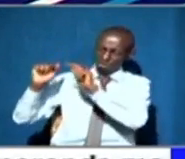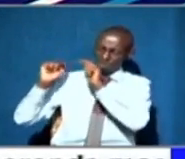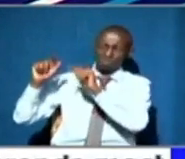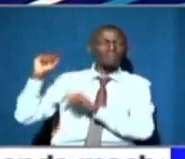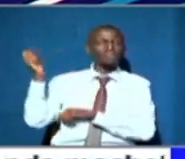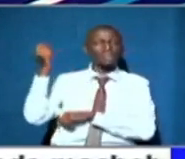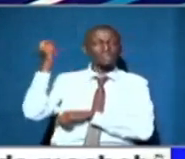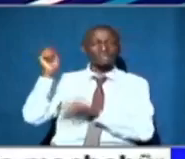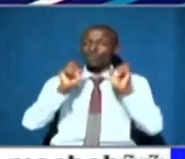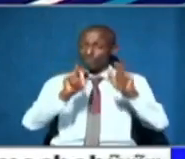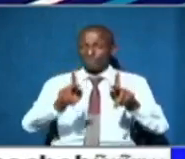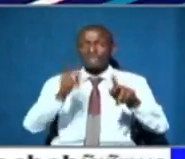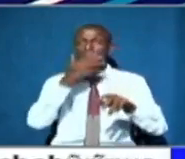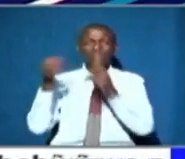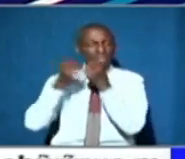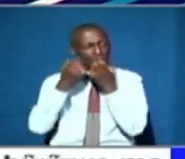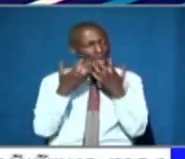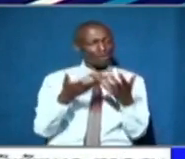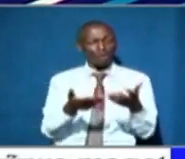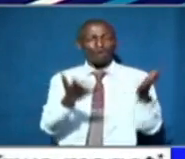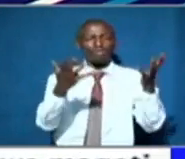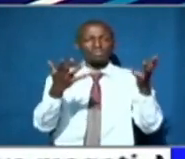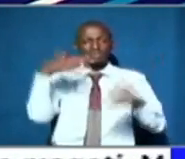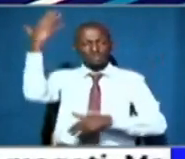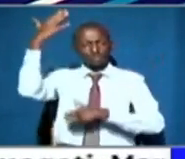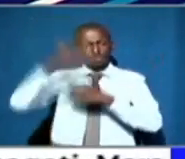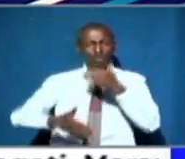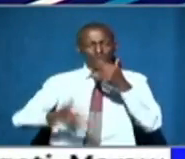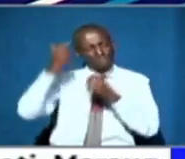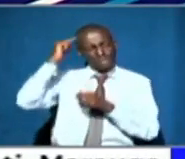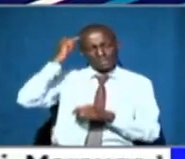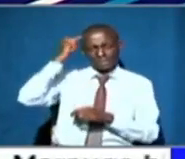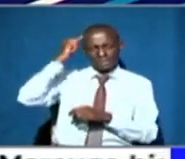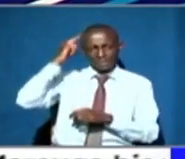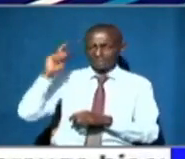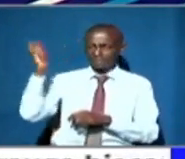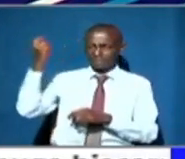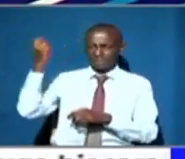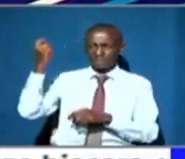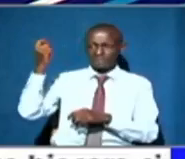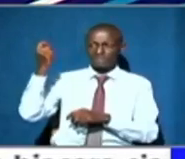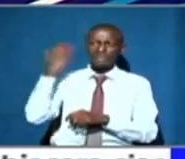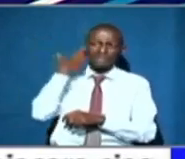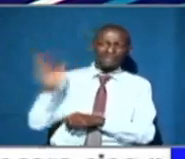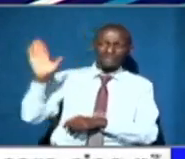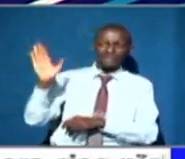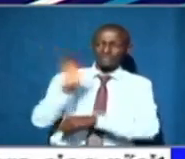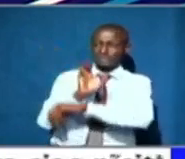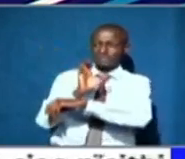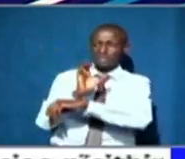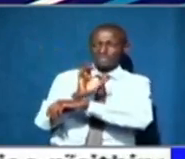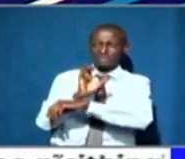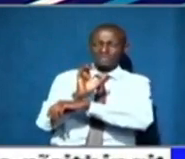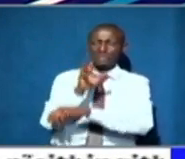na no wega nginya kumera ati ni matige kuona muthamaki tari kanitha menete kana tari dini